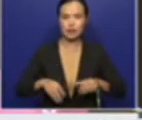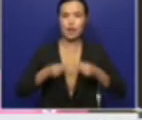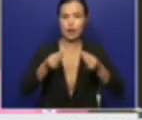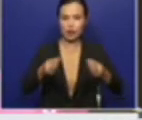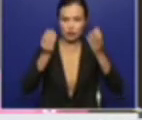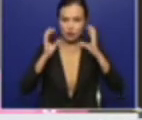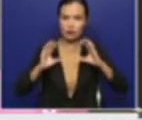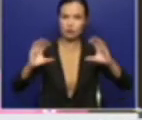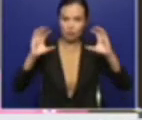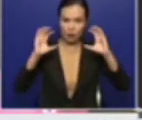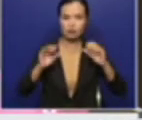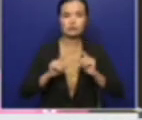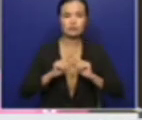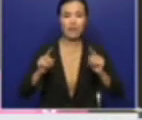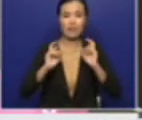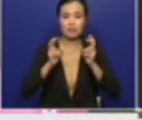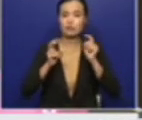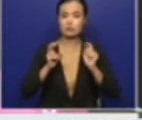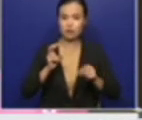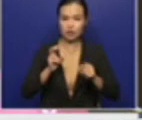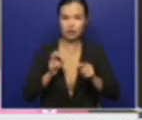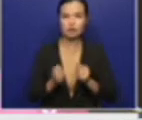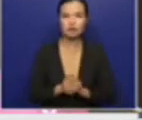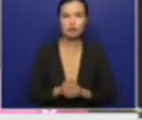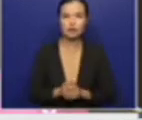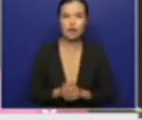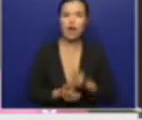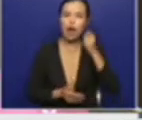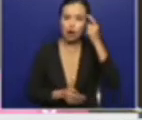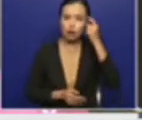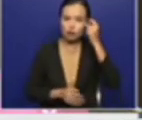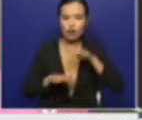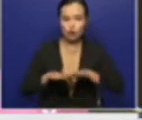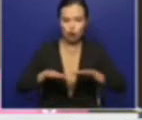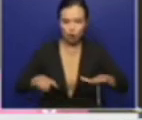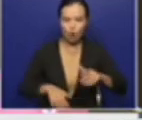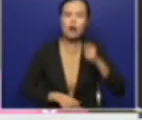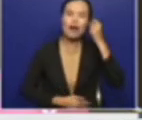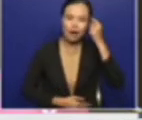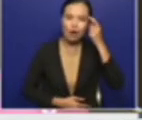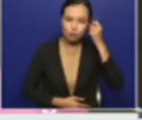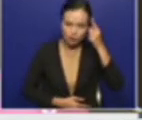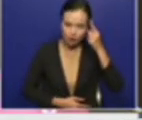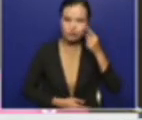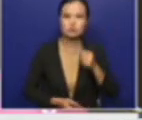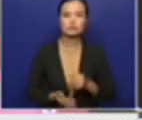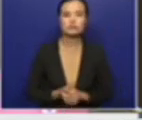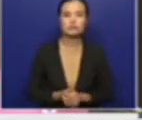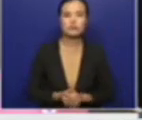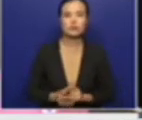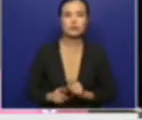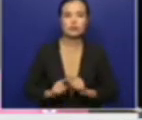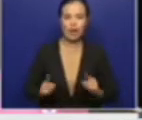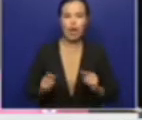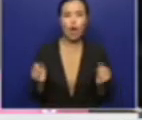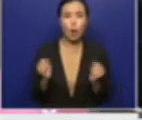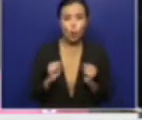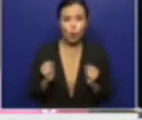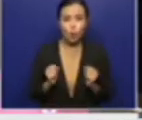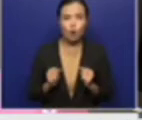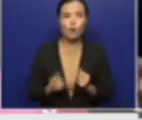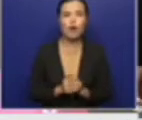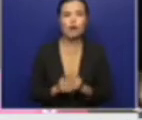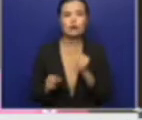าลแต่เรื่องนี้ไม่ใช่ไม่เห็นใจน้องๆเห็นใจและก็เข้าใจแต่ผมกลัวว่าถ้าท